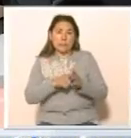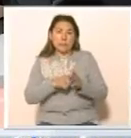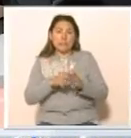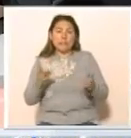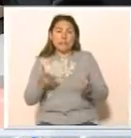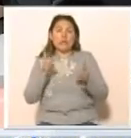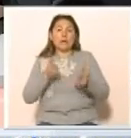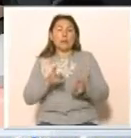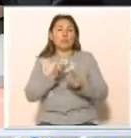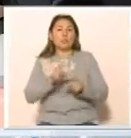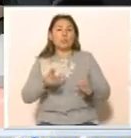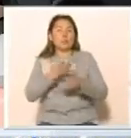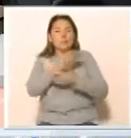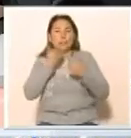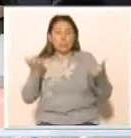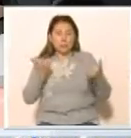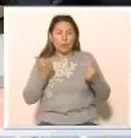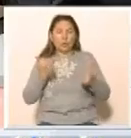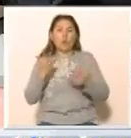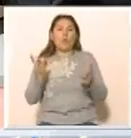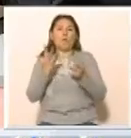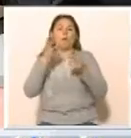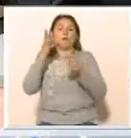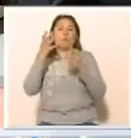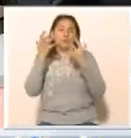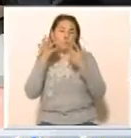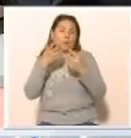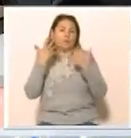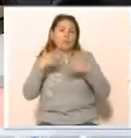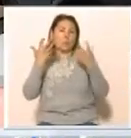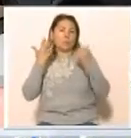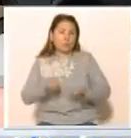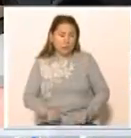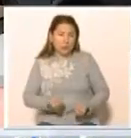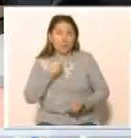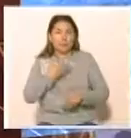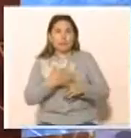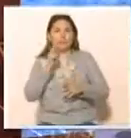зардап шеккендер жоқ, оқпансыз сөндірілді, пәтер жартылай ұсталған.